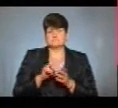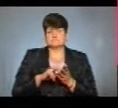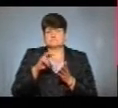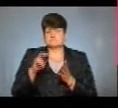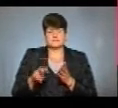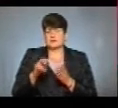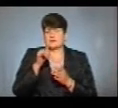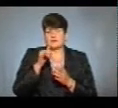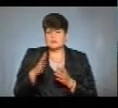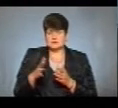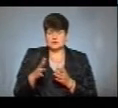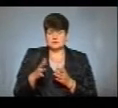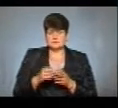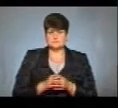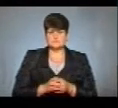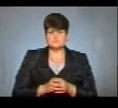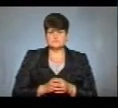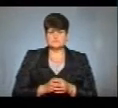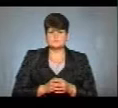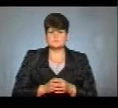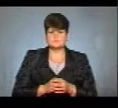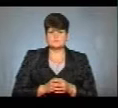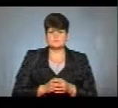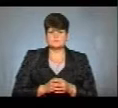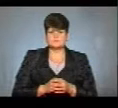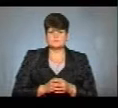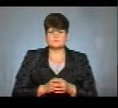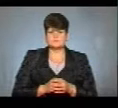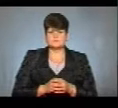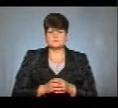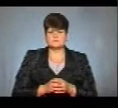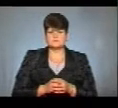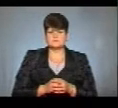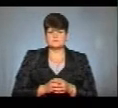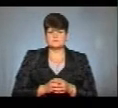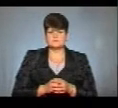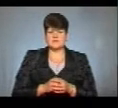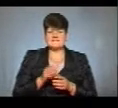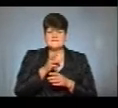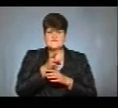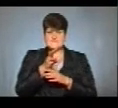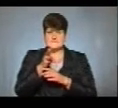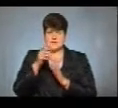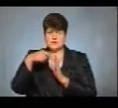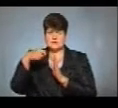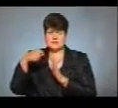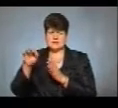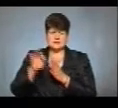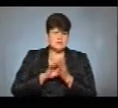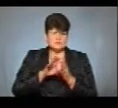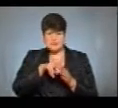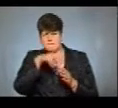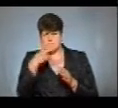мережі з'являться ці кадри. Відео очевидців відзняти одразу після